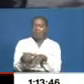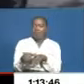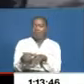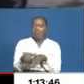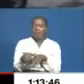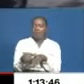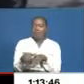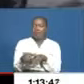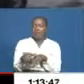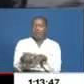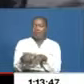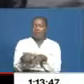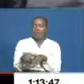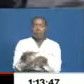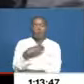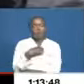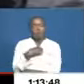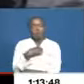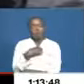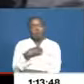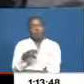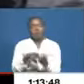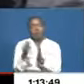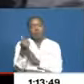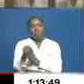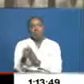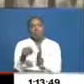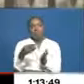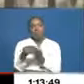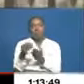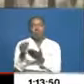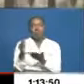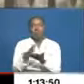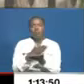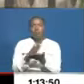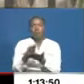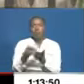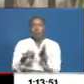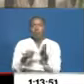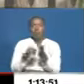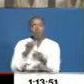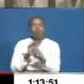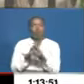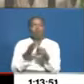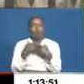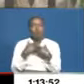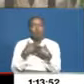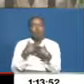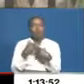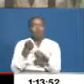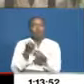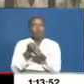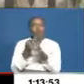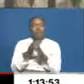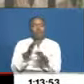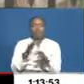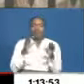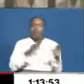ya magari hajawahi weza kulipwa. Finance sector imekuwa na shida mingi, imeletea wafanyikazi wetu madhara